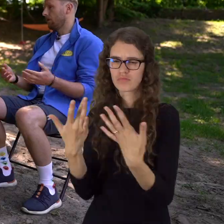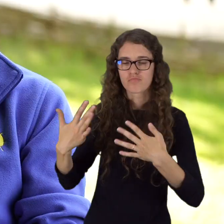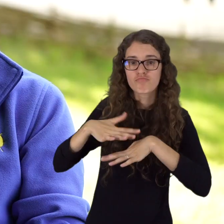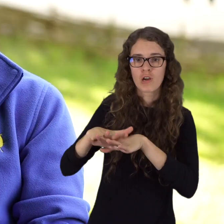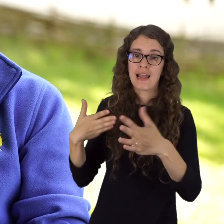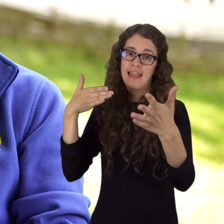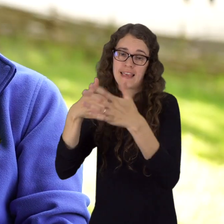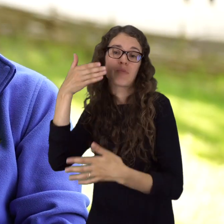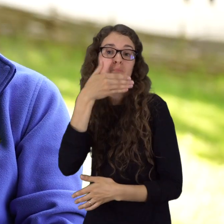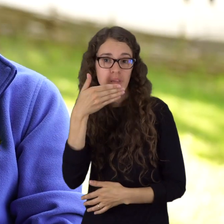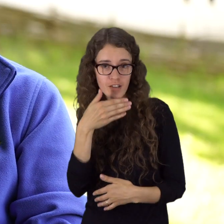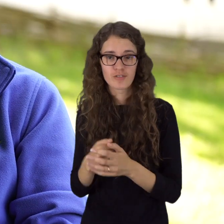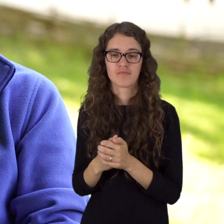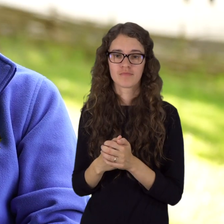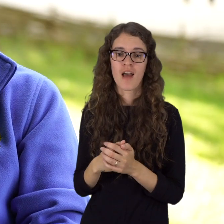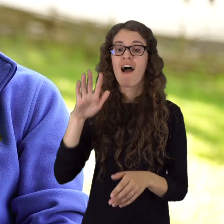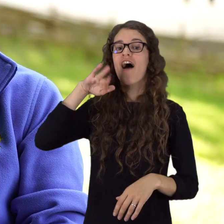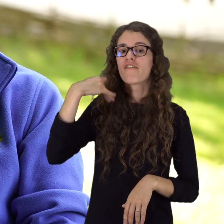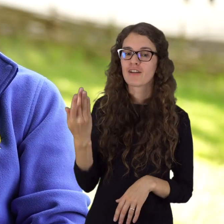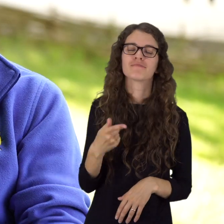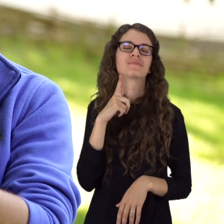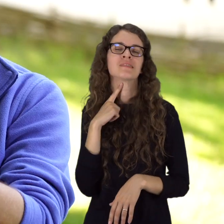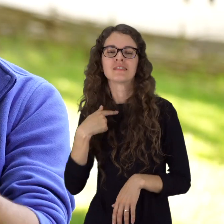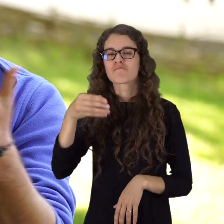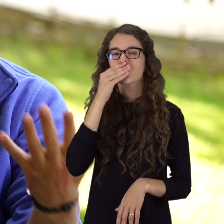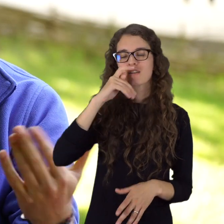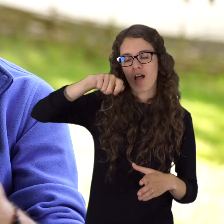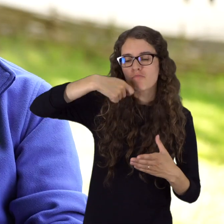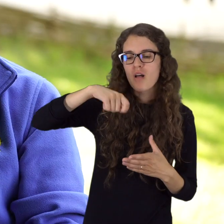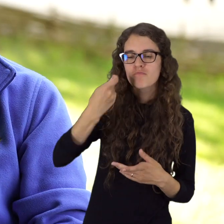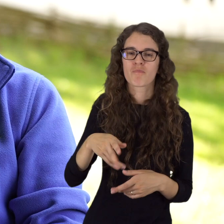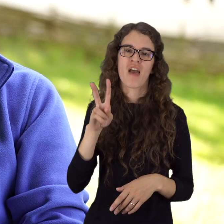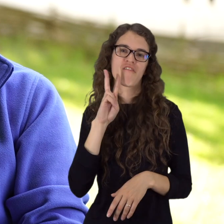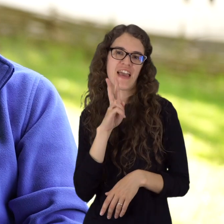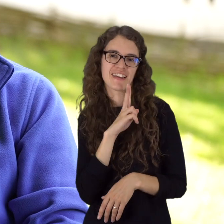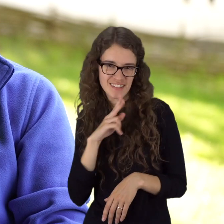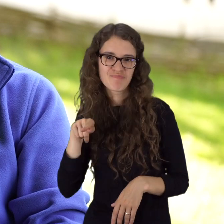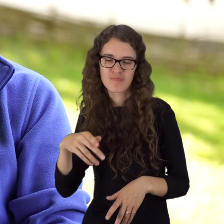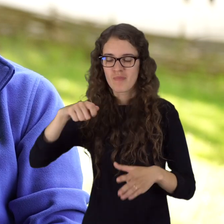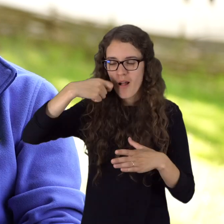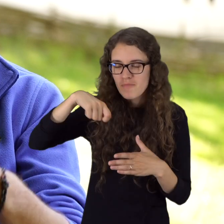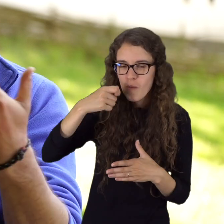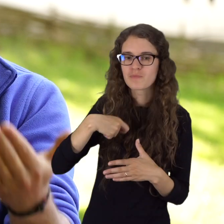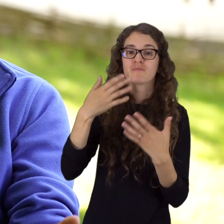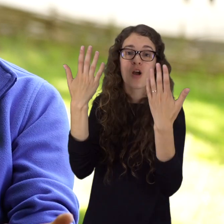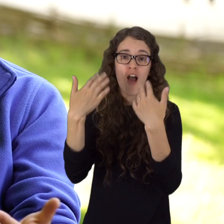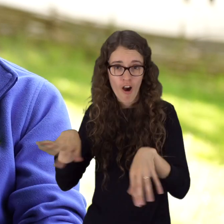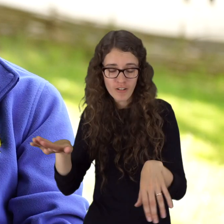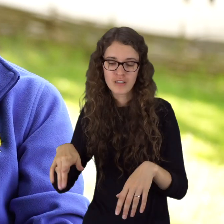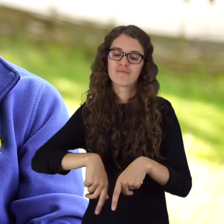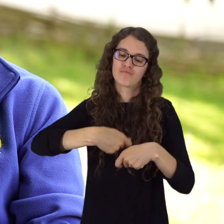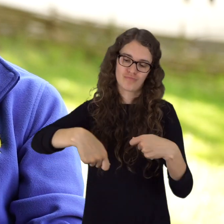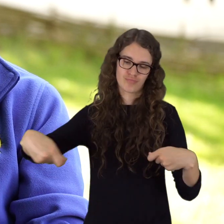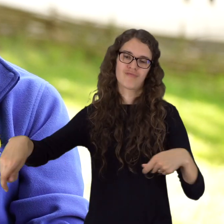pietų, paskui skaniai pietaujame, vegetarinį tokį vat maistą ir tada mes pratęsėme savo